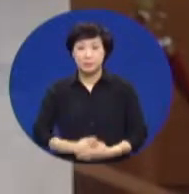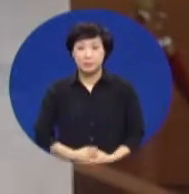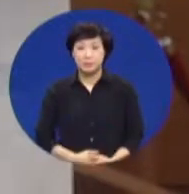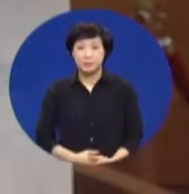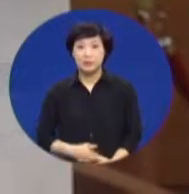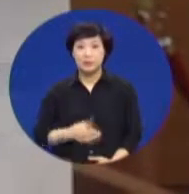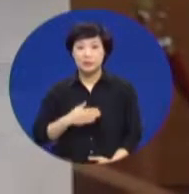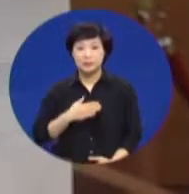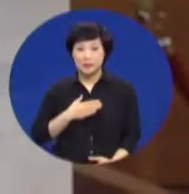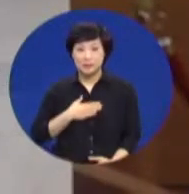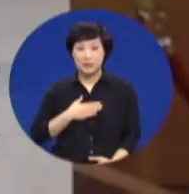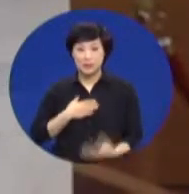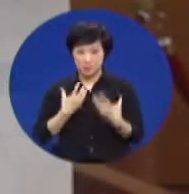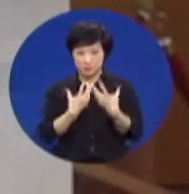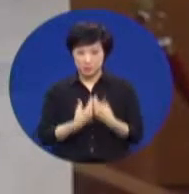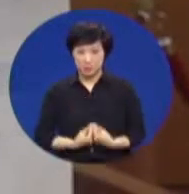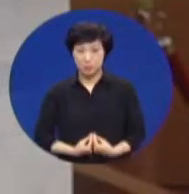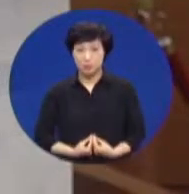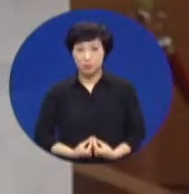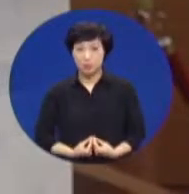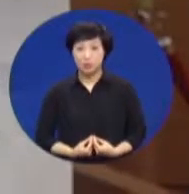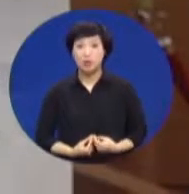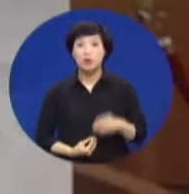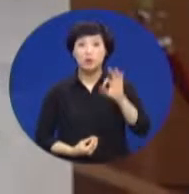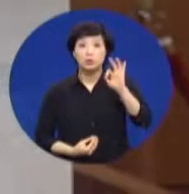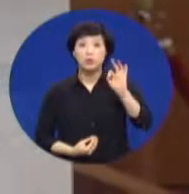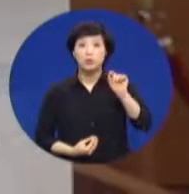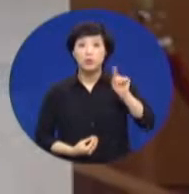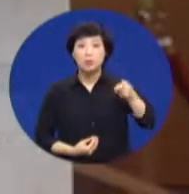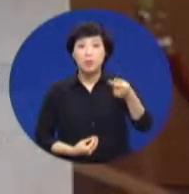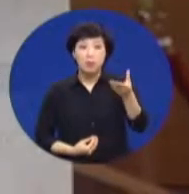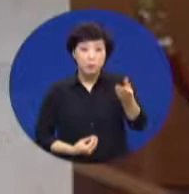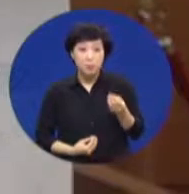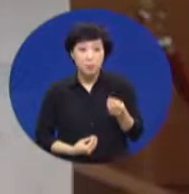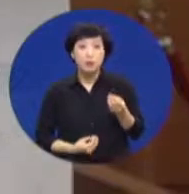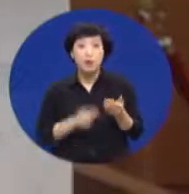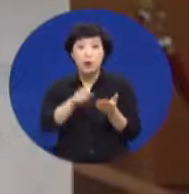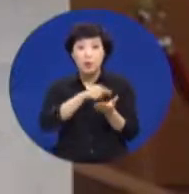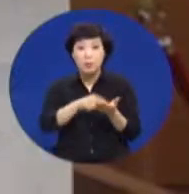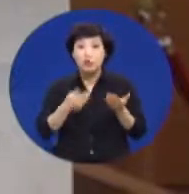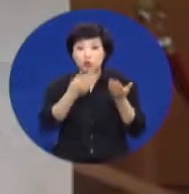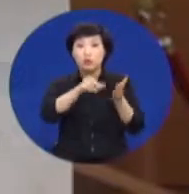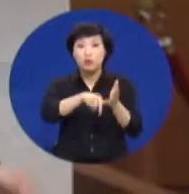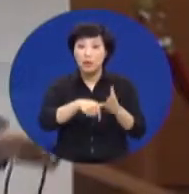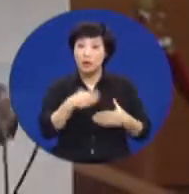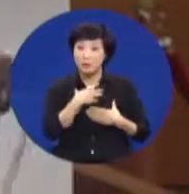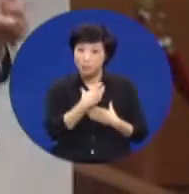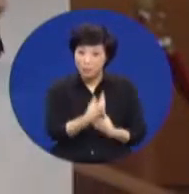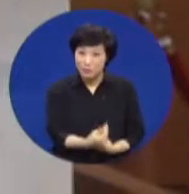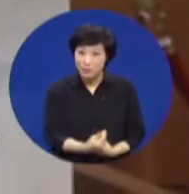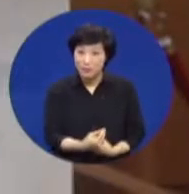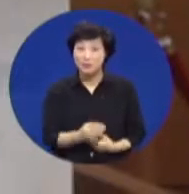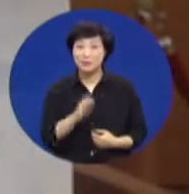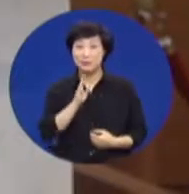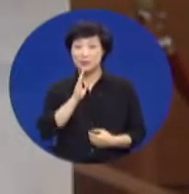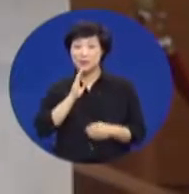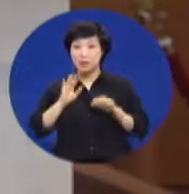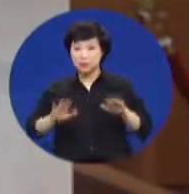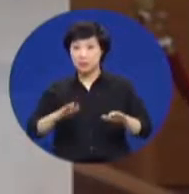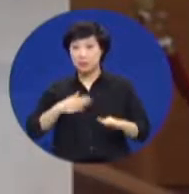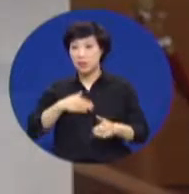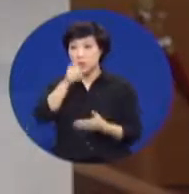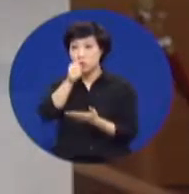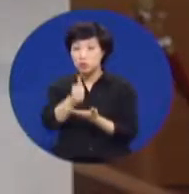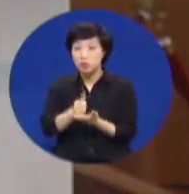내가 100원 빚지면 100원을 갚아줘야 빚쟁이에게 자유하듯이 내가